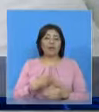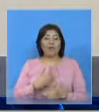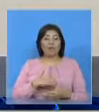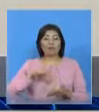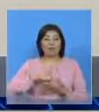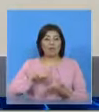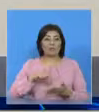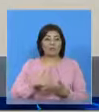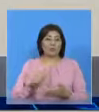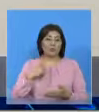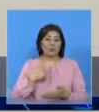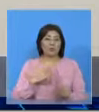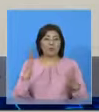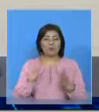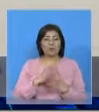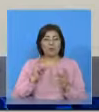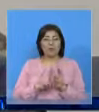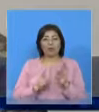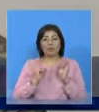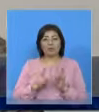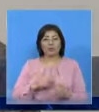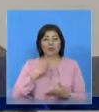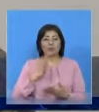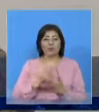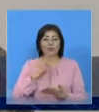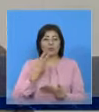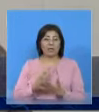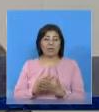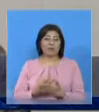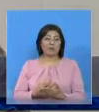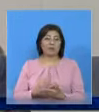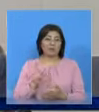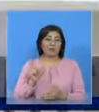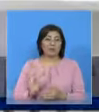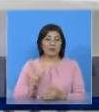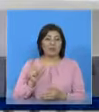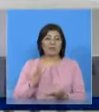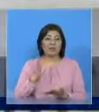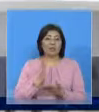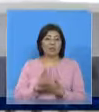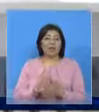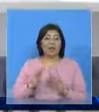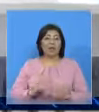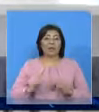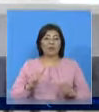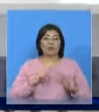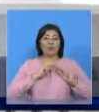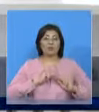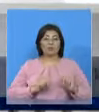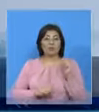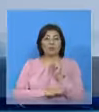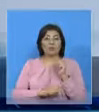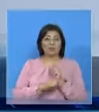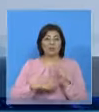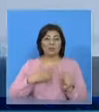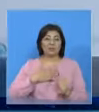қатысатындар, өзімен қоршаған орта қауіпсіздігіне жауапкершілікпен қарайтындар қатары баршылық. Әсіресе балалар мен жұмыс істейтін мамандар